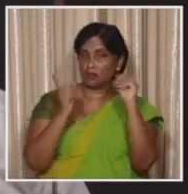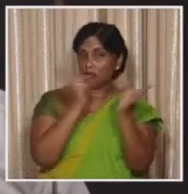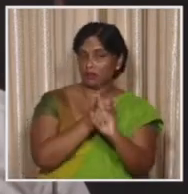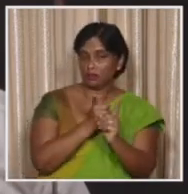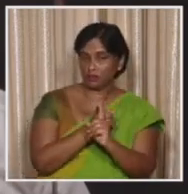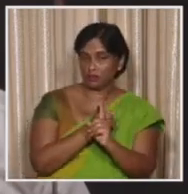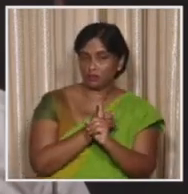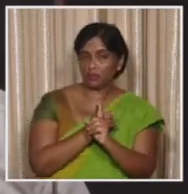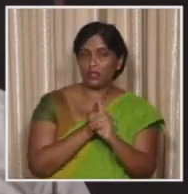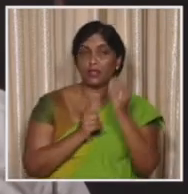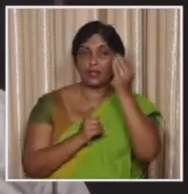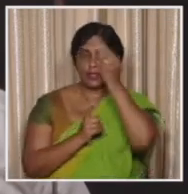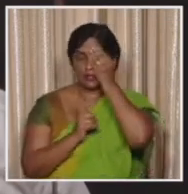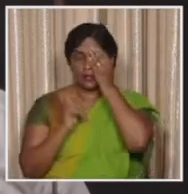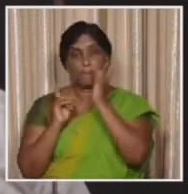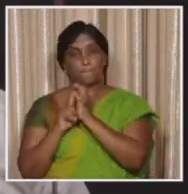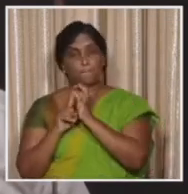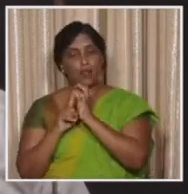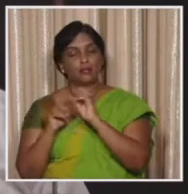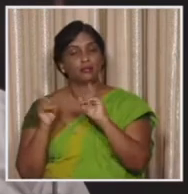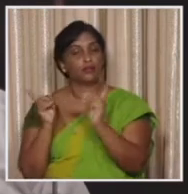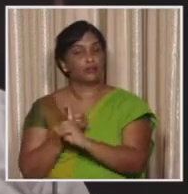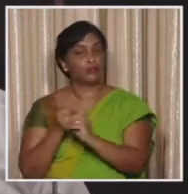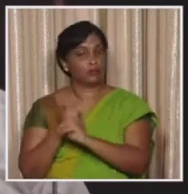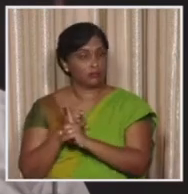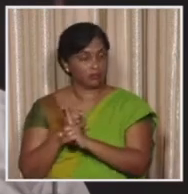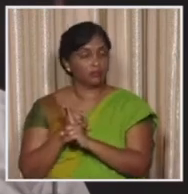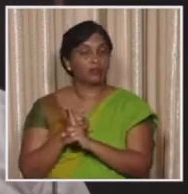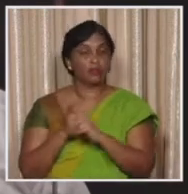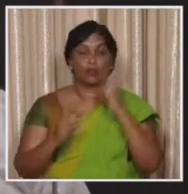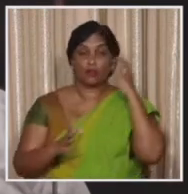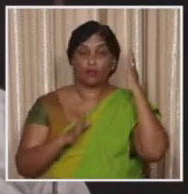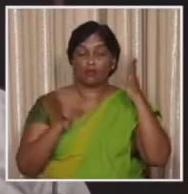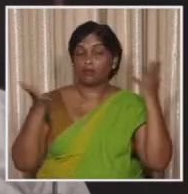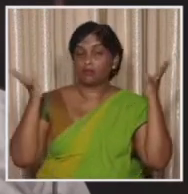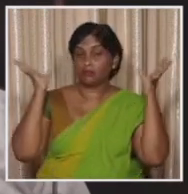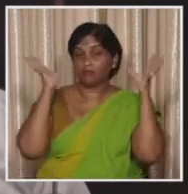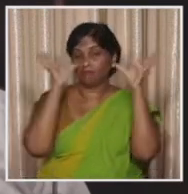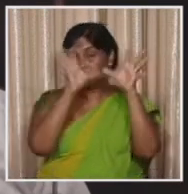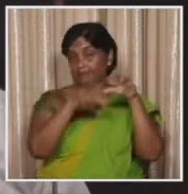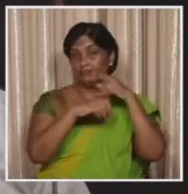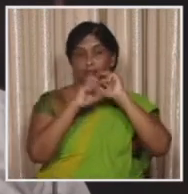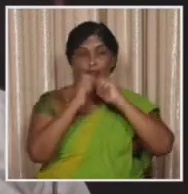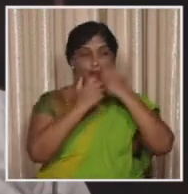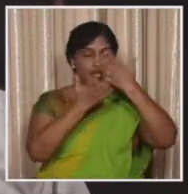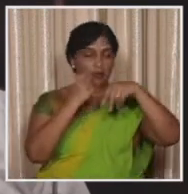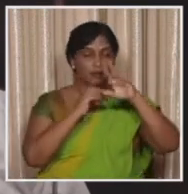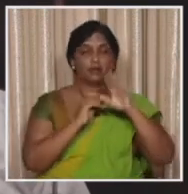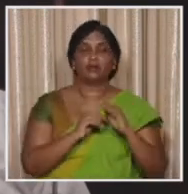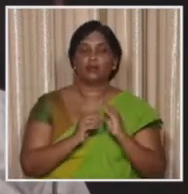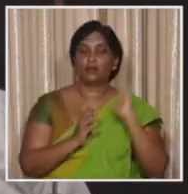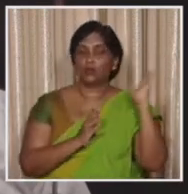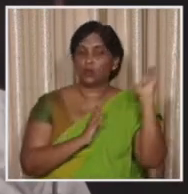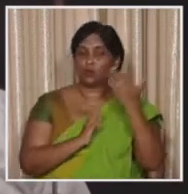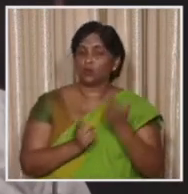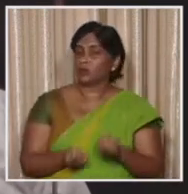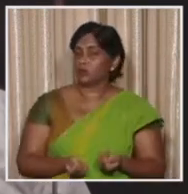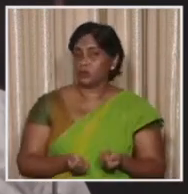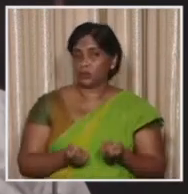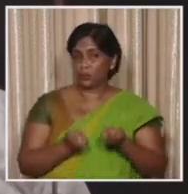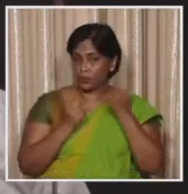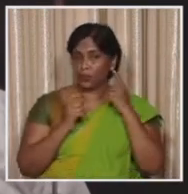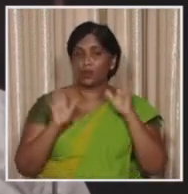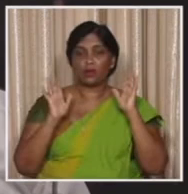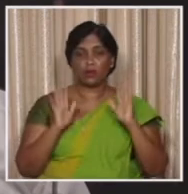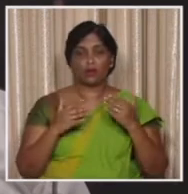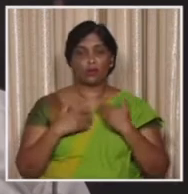ගන්නවා, ඊශ්‍රායලයි පලස්තීනයයි ගාස තීරයේ තියෙන යුද්ධය තියෙනවා, ලෝකෙ මෙතනට පැටලිලා තියෙනවා, හැම දෙයක්ම වැඩි වෙනවා.